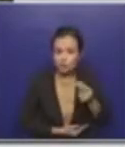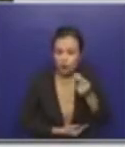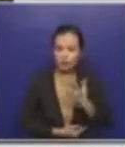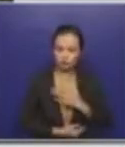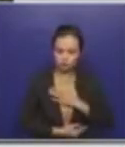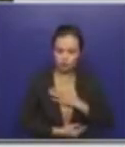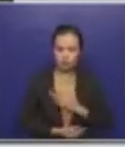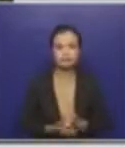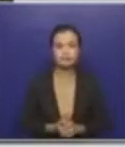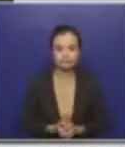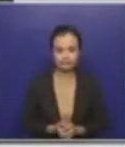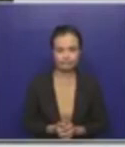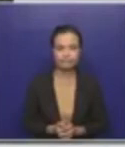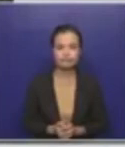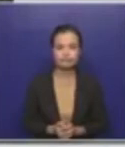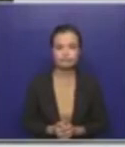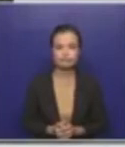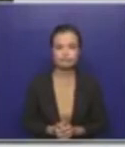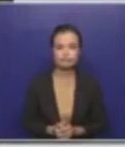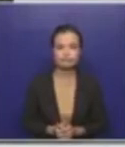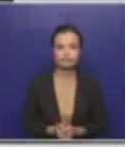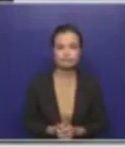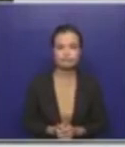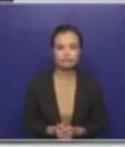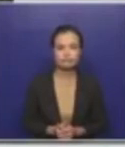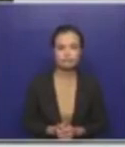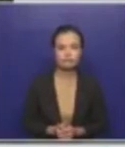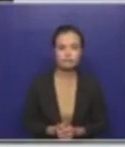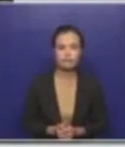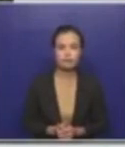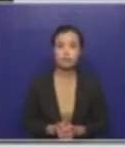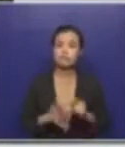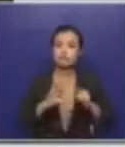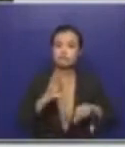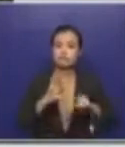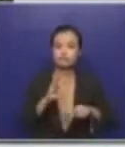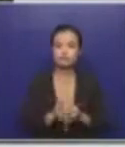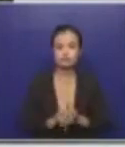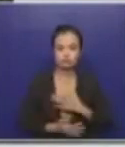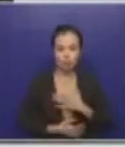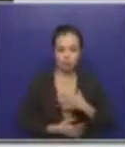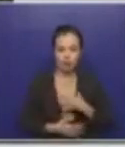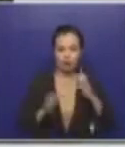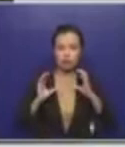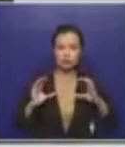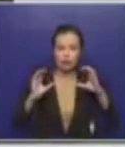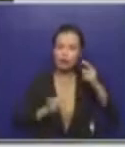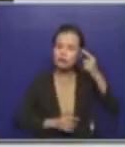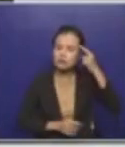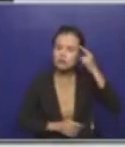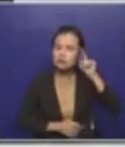ผมเรียนท่านประธานว่าท้ายที่สุดผ ผมอยากให้รัฐบาลนึกถึ